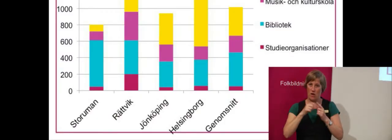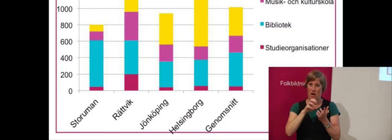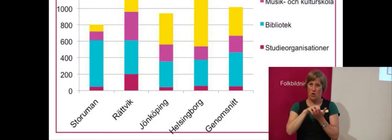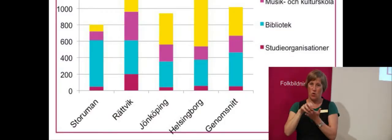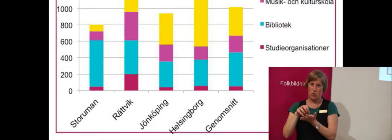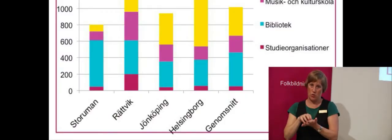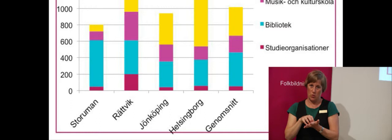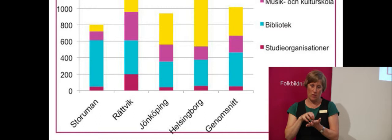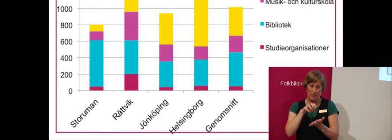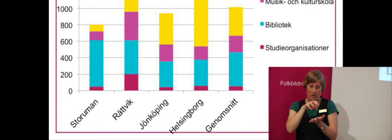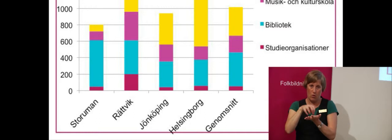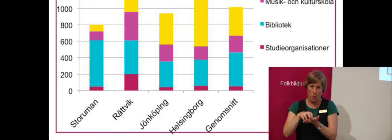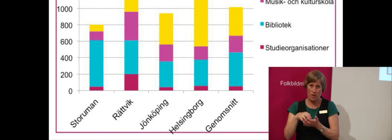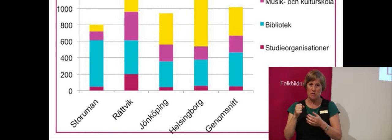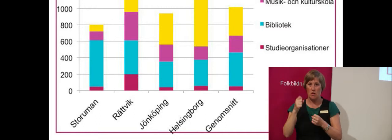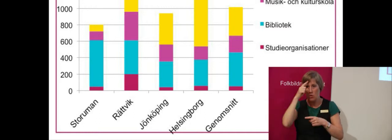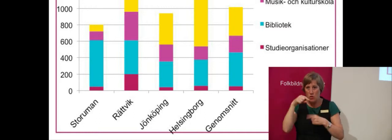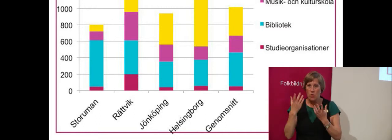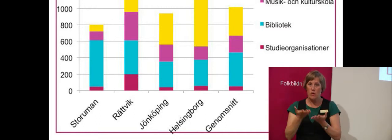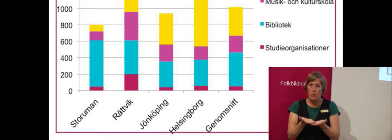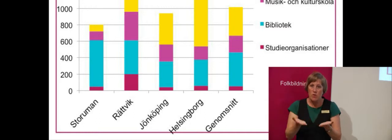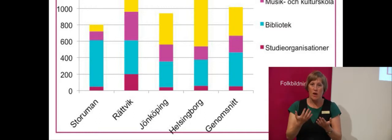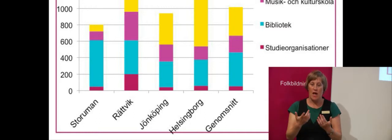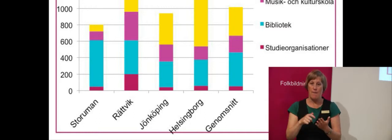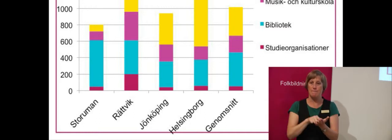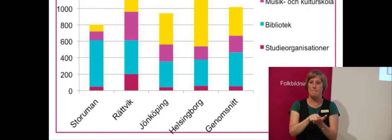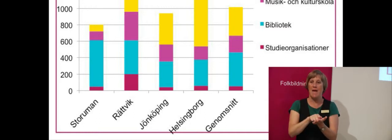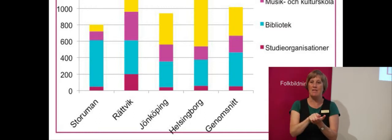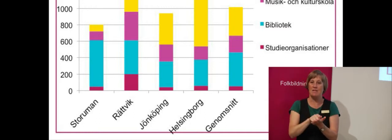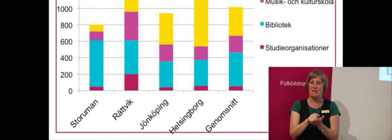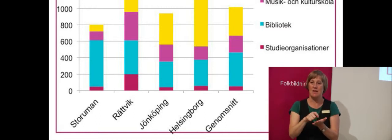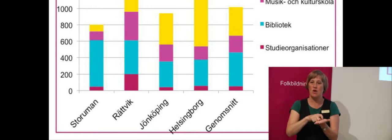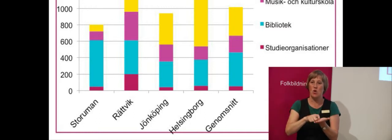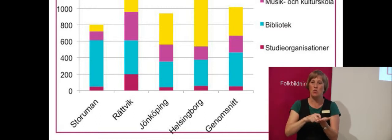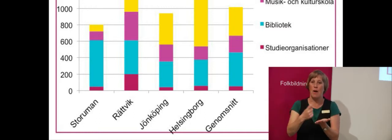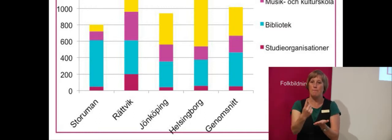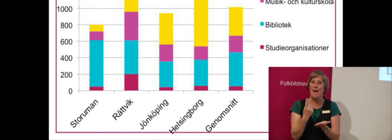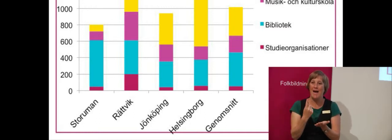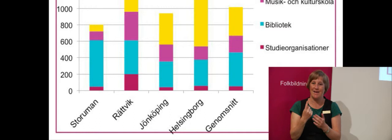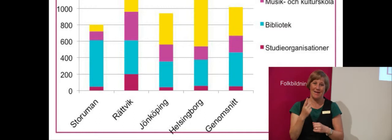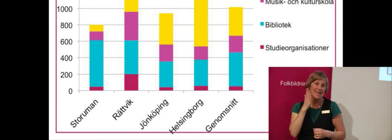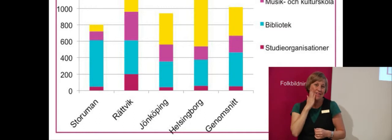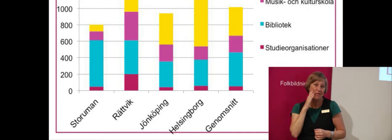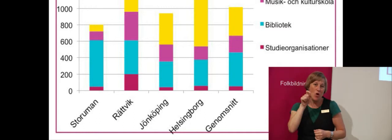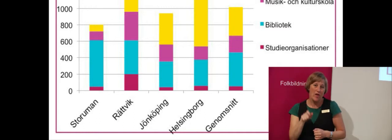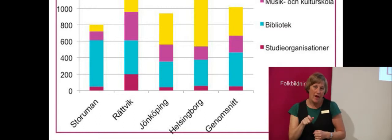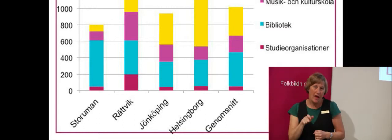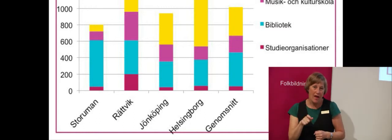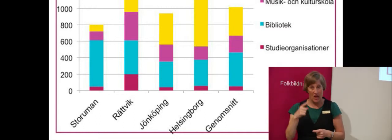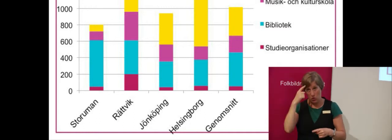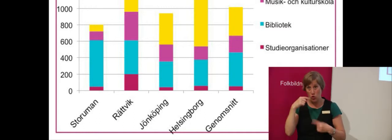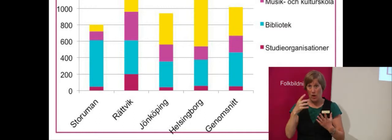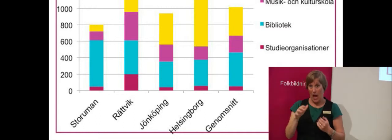kulturutgifter och det är mätt i kronor per invånare. Man kan konstatera att bibliotek är någonting som alla kommuner har och som är någonstans